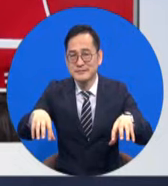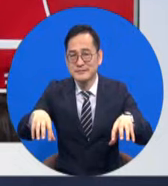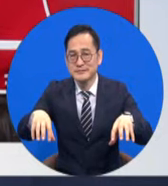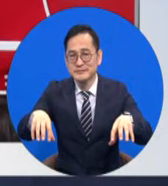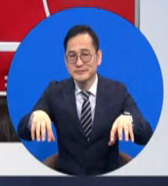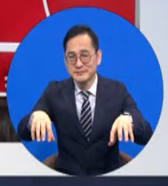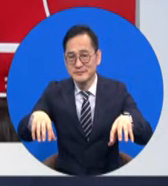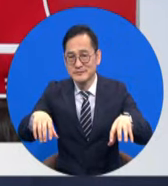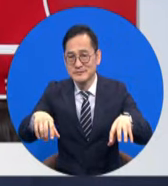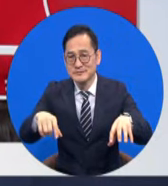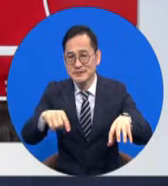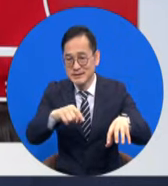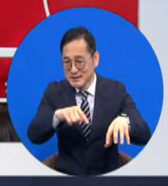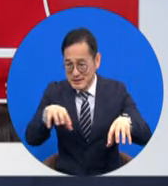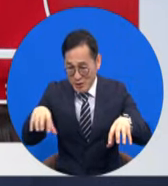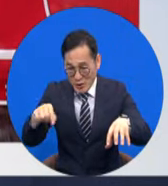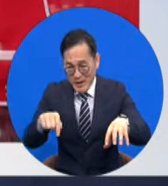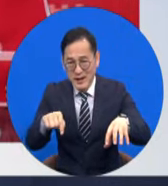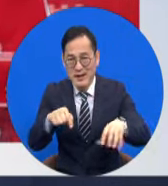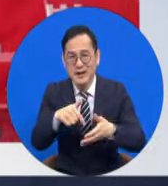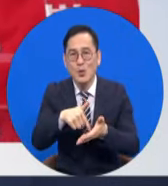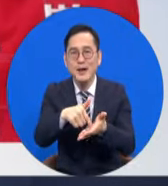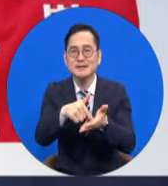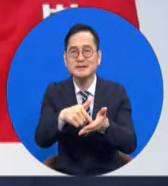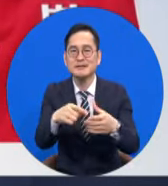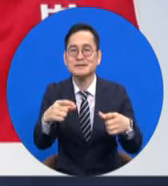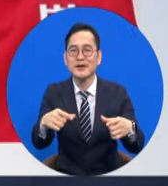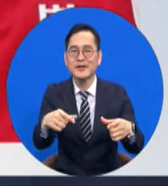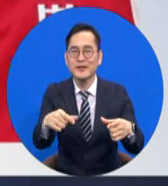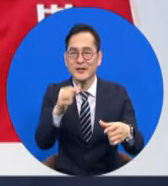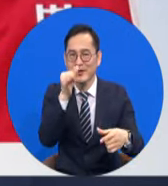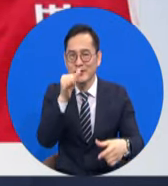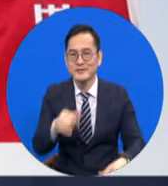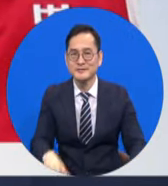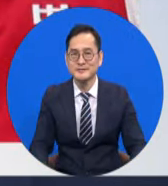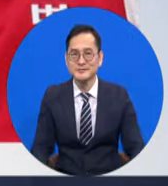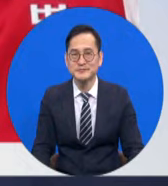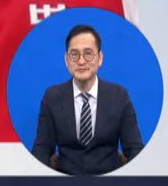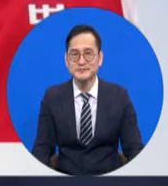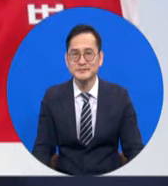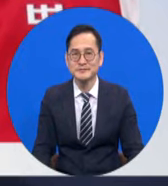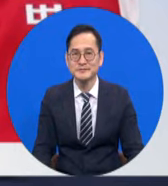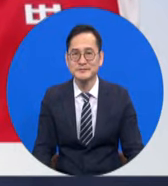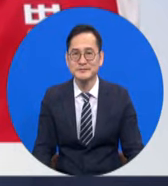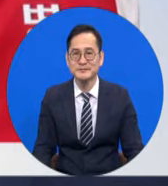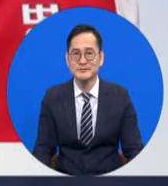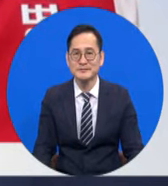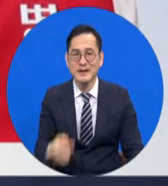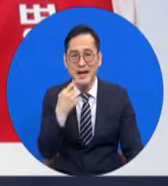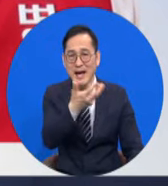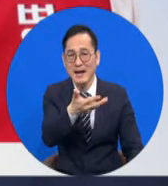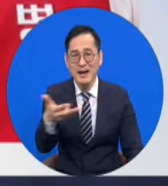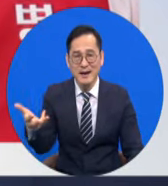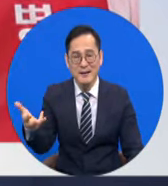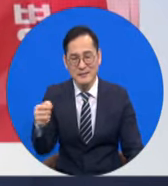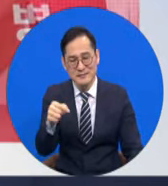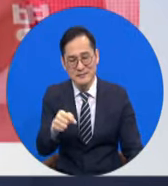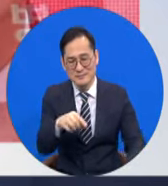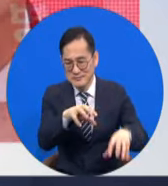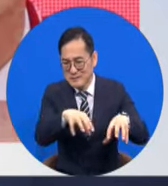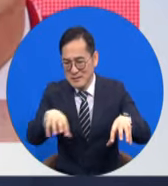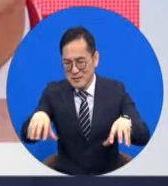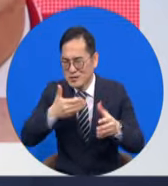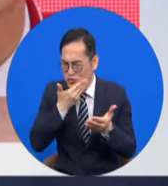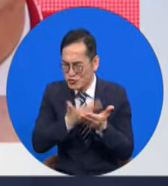그러니까 검은 띠라고 할 수 있는 블랙 벨트는 어디냐? 한강 벨트 아니겠습니까? 그런데 한강 벨트가 어디는 대충 윤곽이